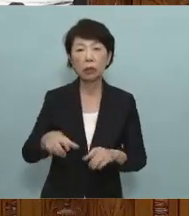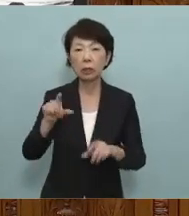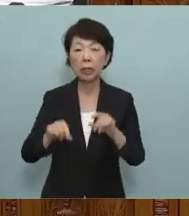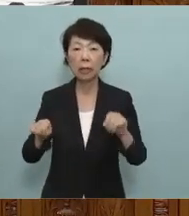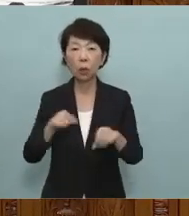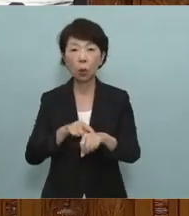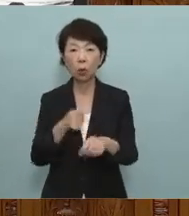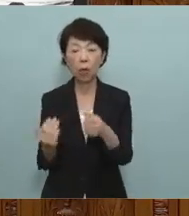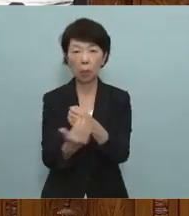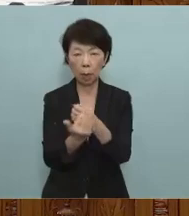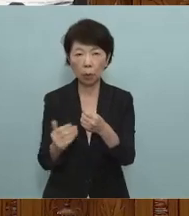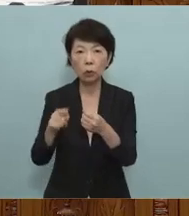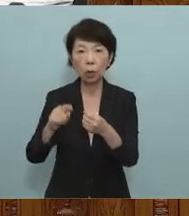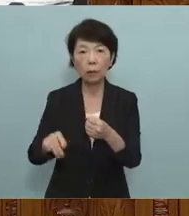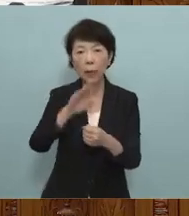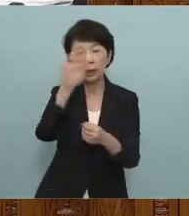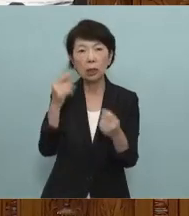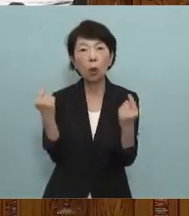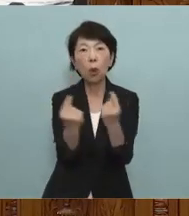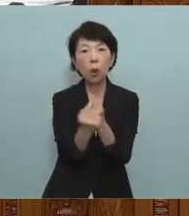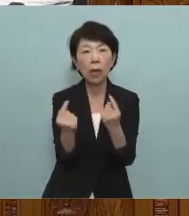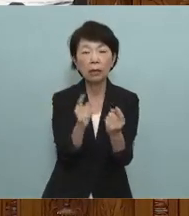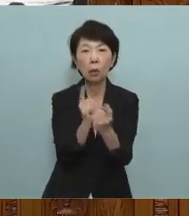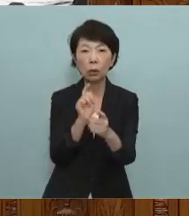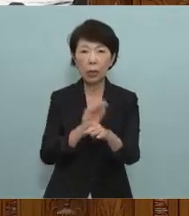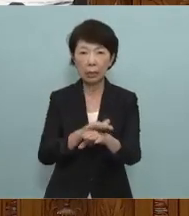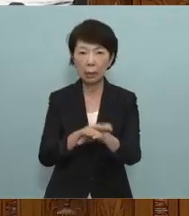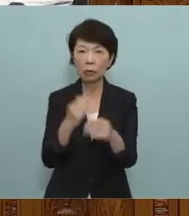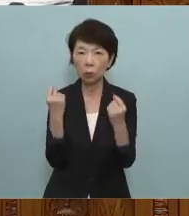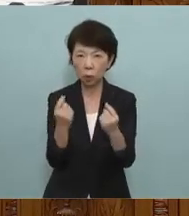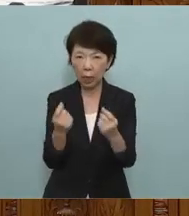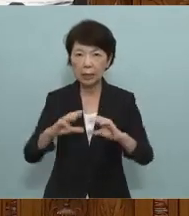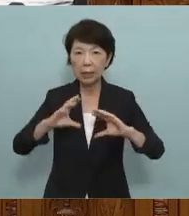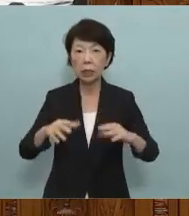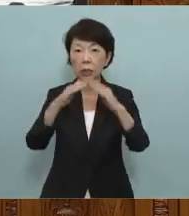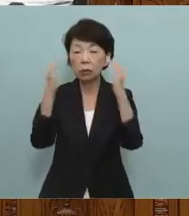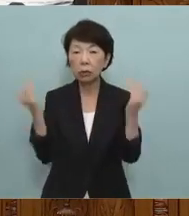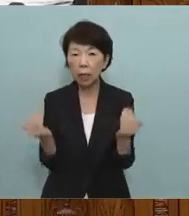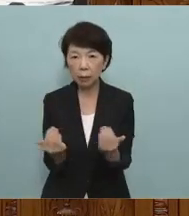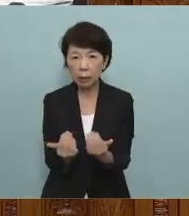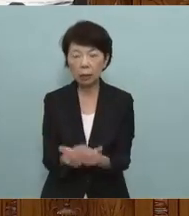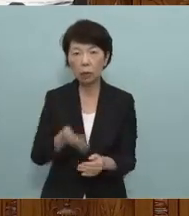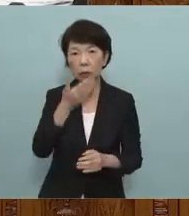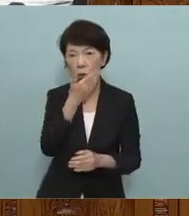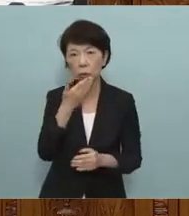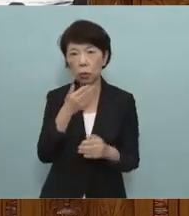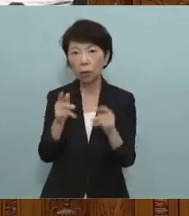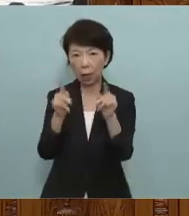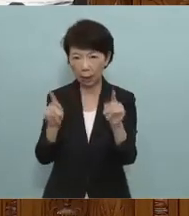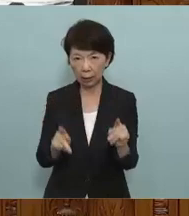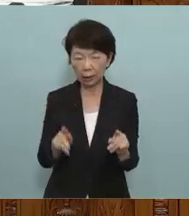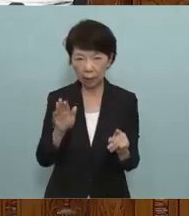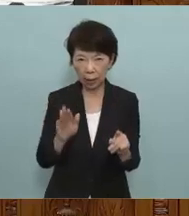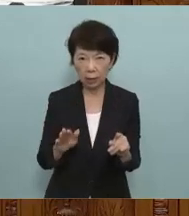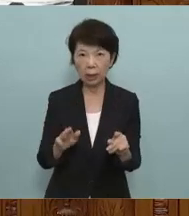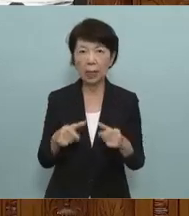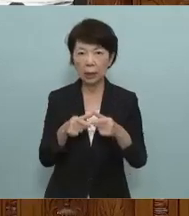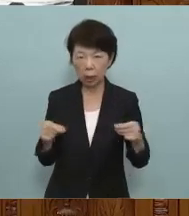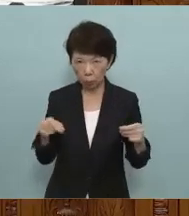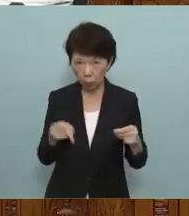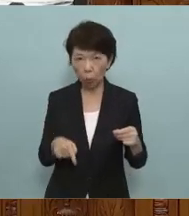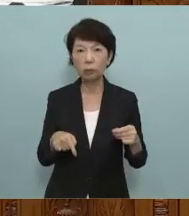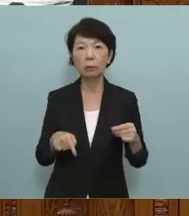全は、気候変動対策と並ぶ地球規模での重要な課題であり、国内はもち